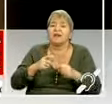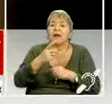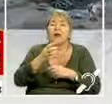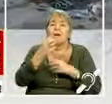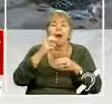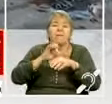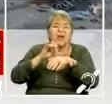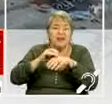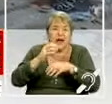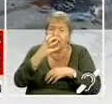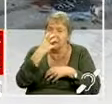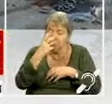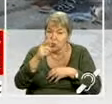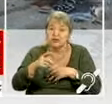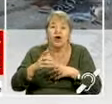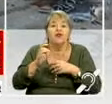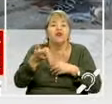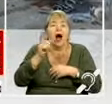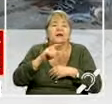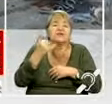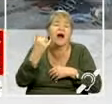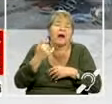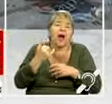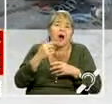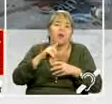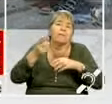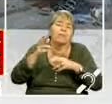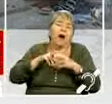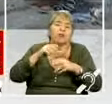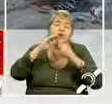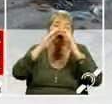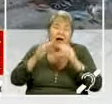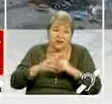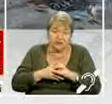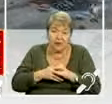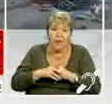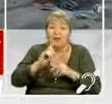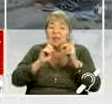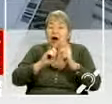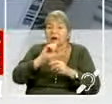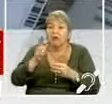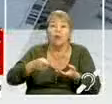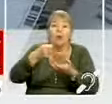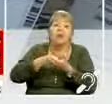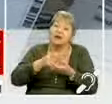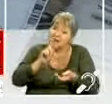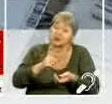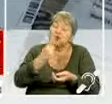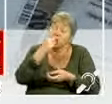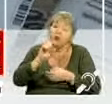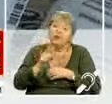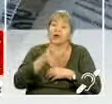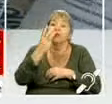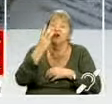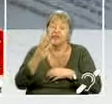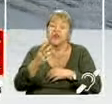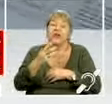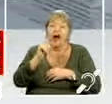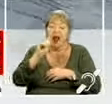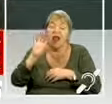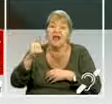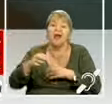dar și cei care au mai multe locuințe. În caz contrar, aceștia vor achita prețul maxim de 1,3 lei pe kilowattoră.